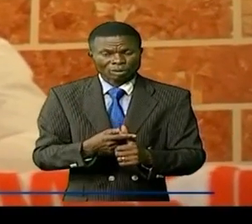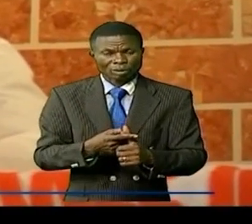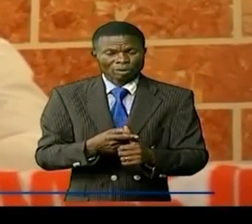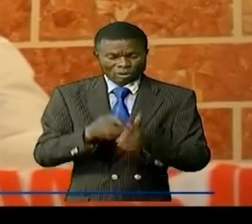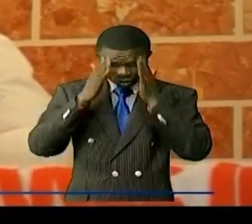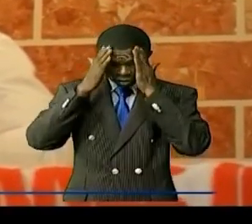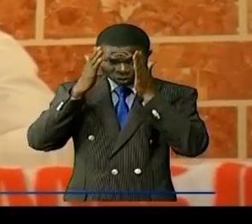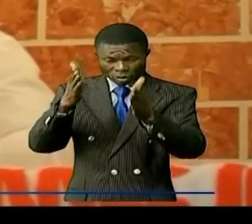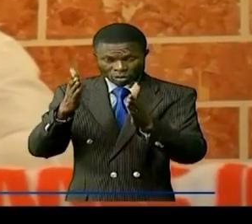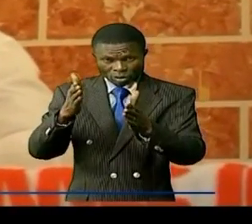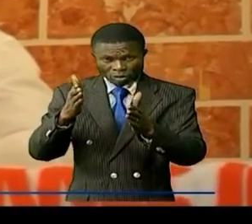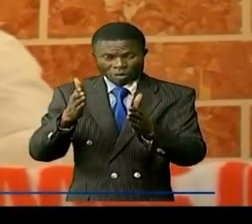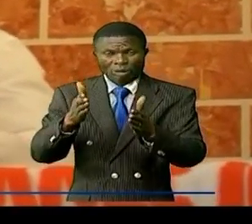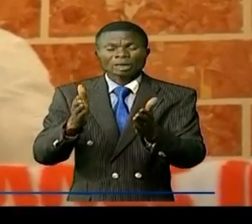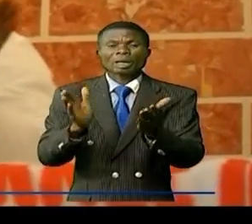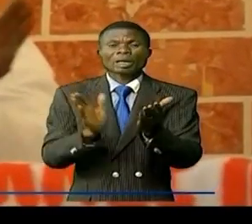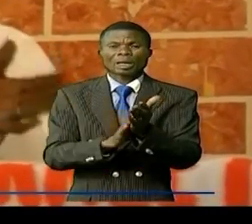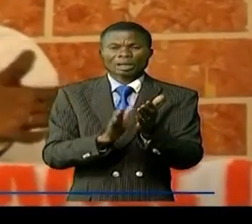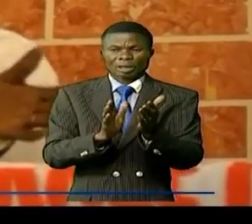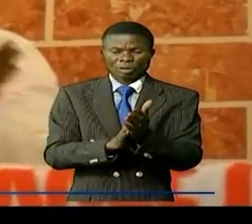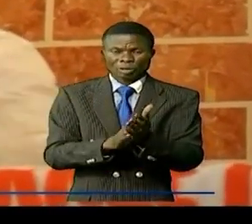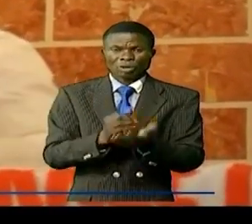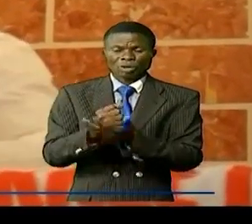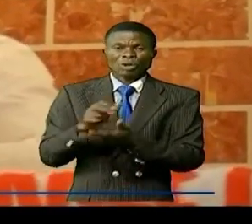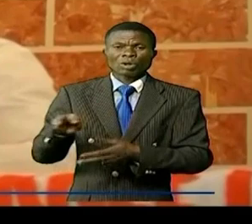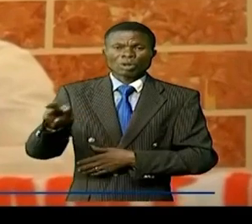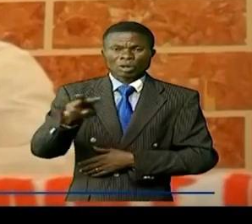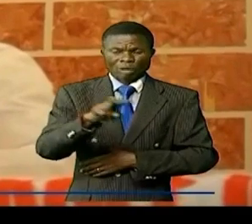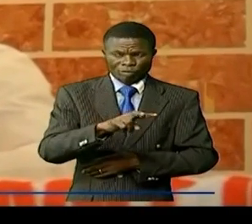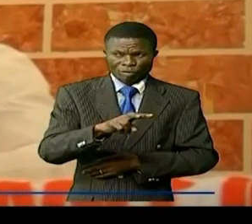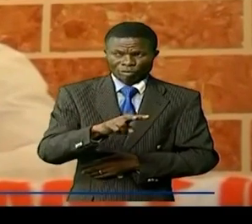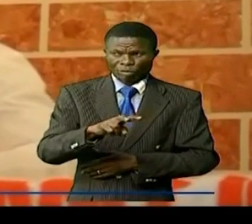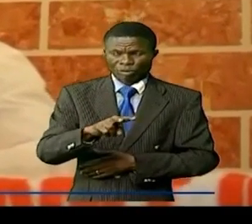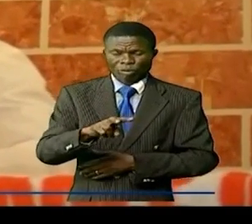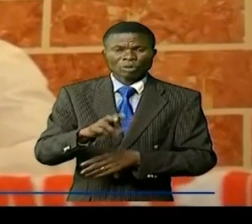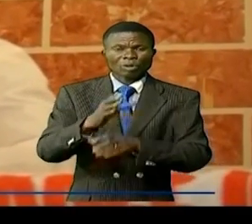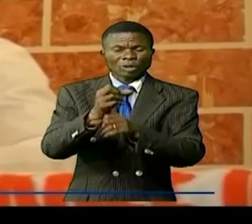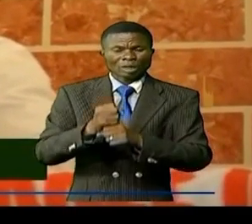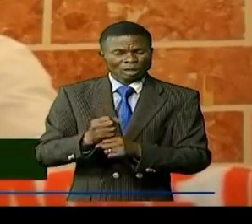sur l'essentiel qui va vous permettre d'atteindre vos